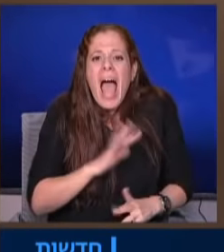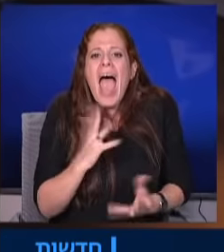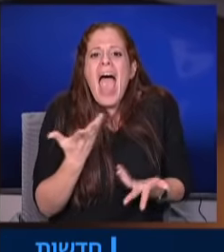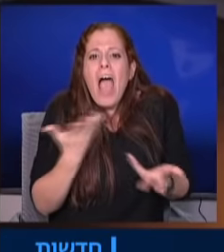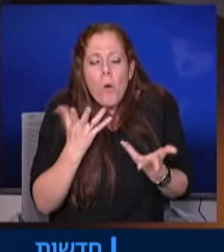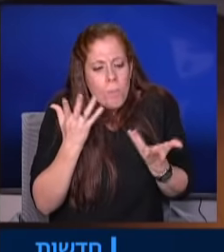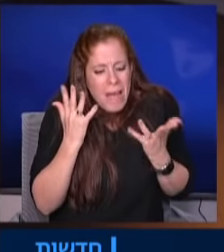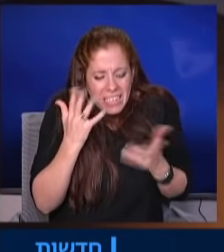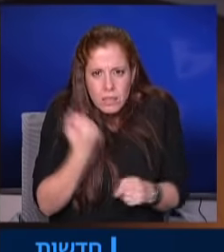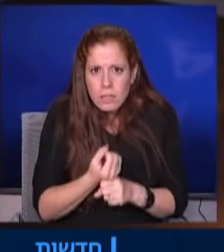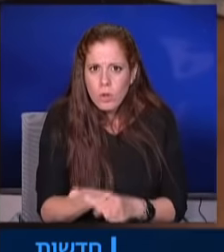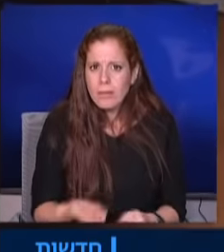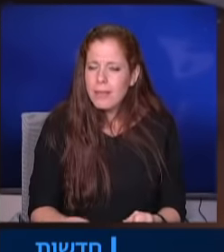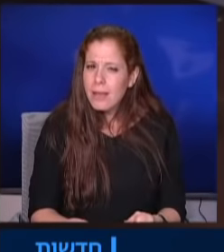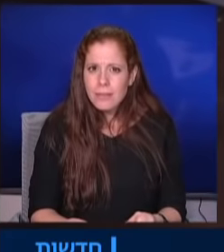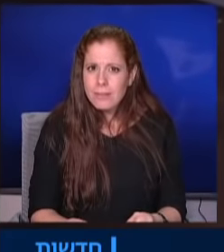כזה.